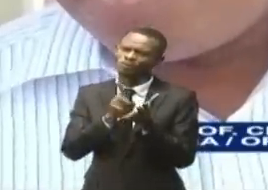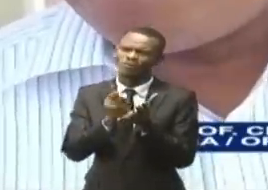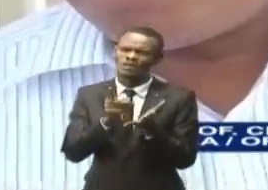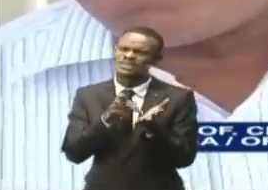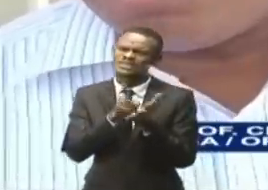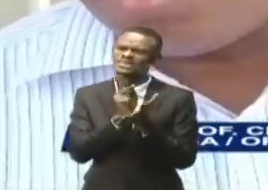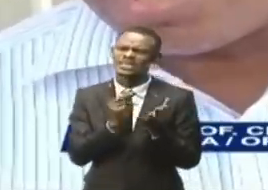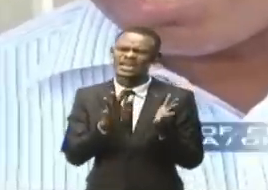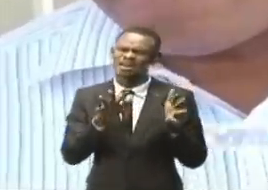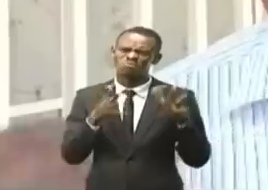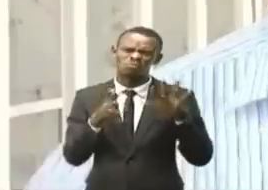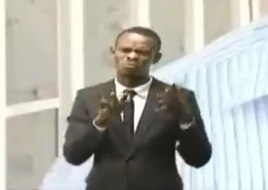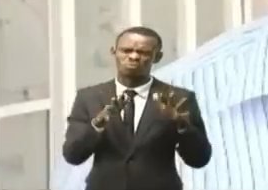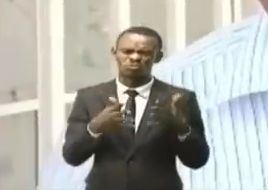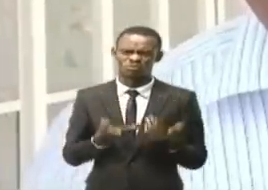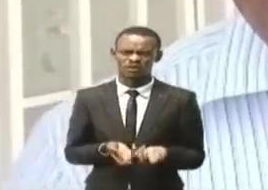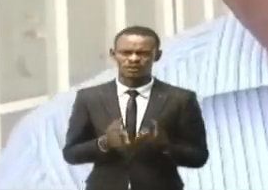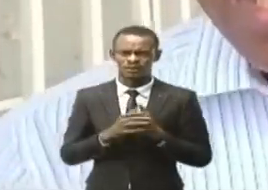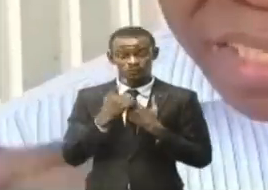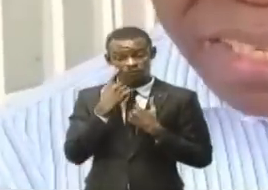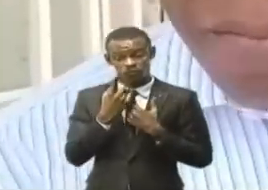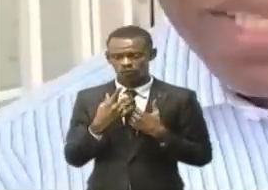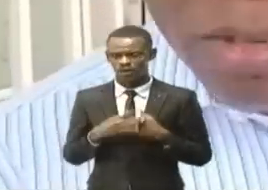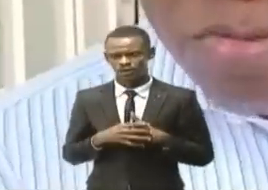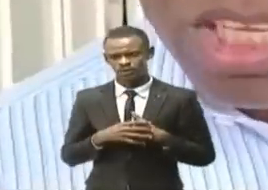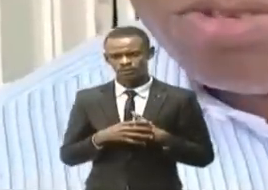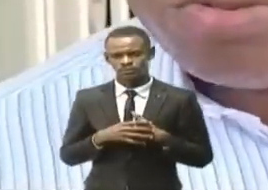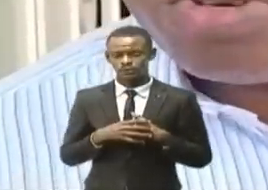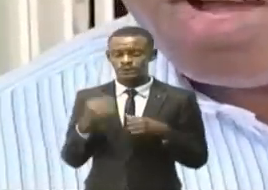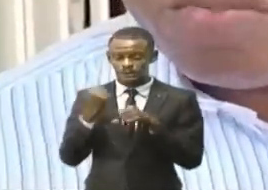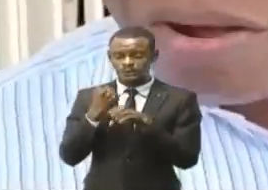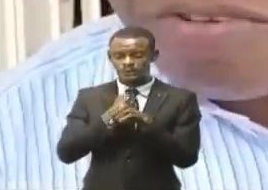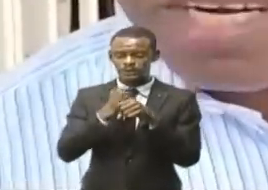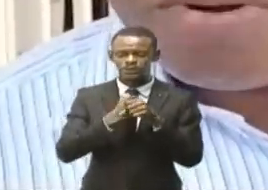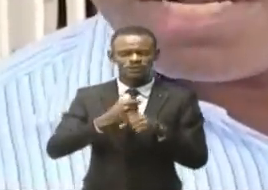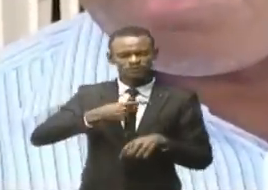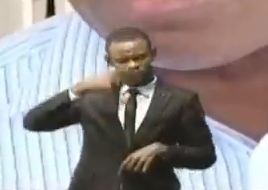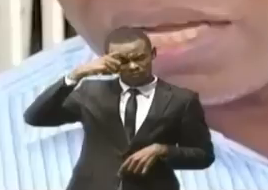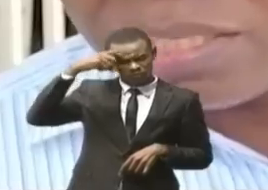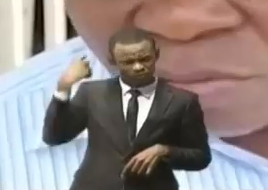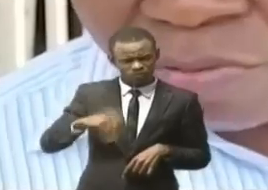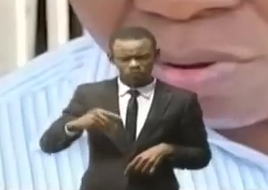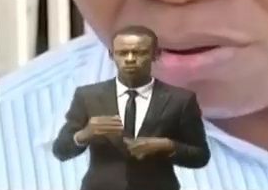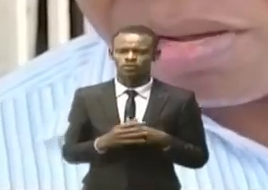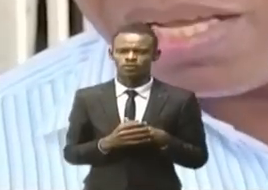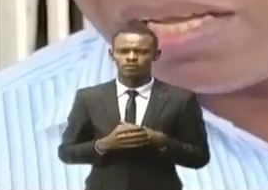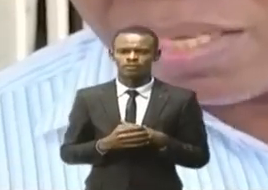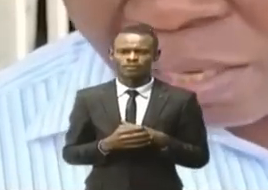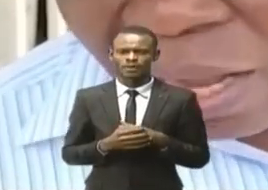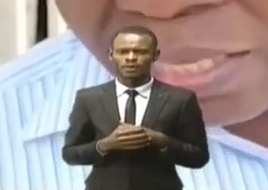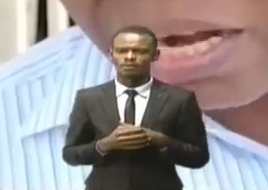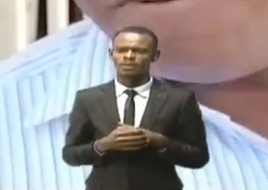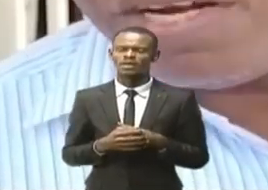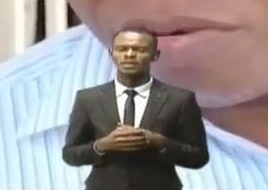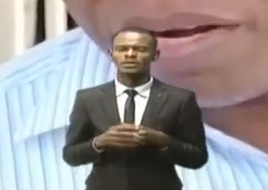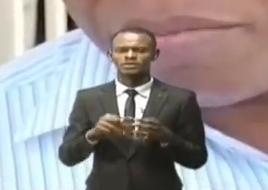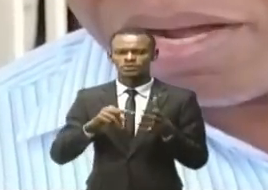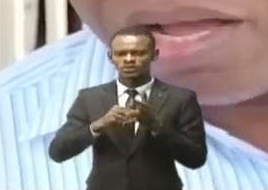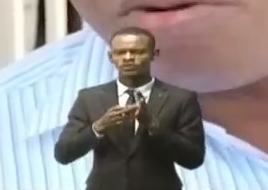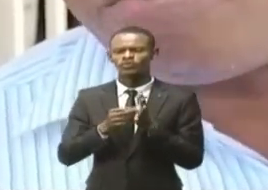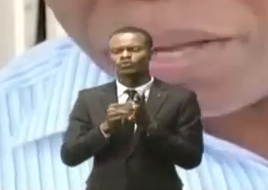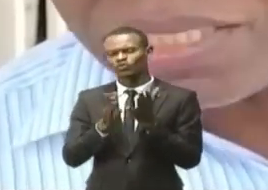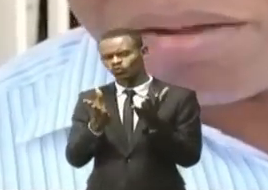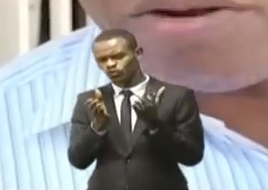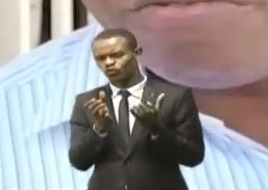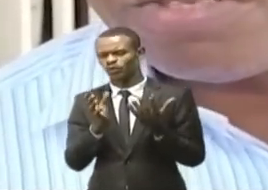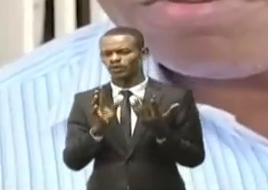fait un lobbying auprès des autorités, des gens qui sont sur le chantier, des gens qui se battent nuit et jour pour avoir de bonnes routes. Nous voulons qu'à travers le gouvernement,